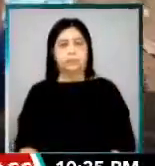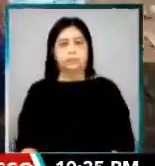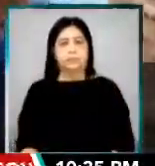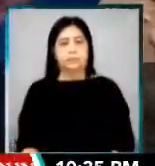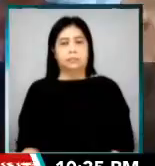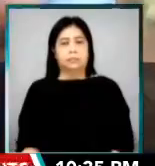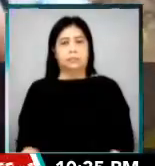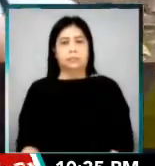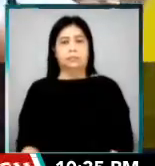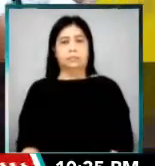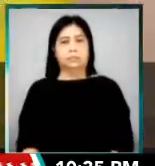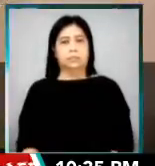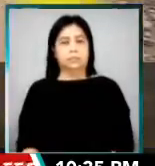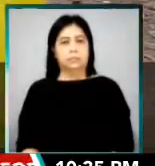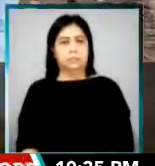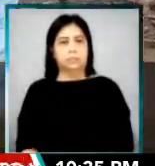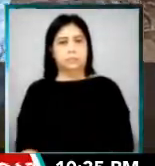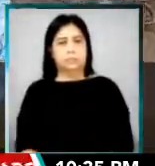May mas malaki pa dyan.